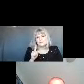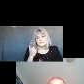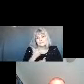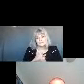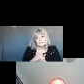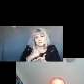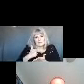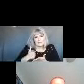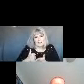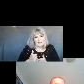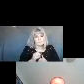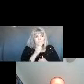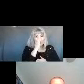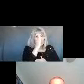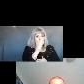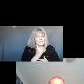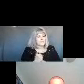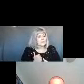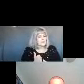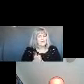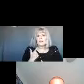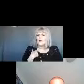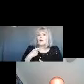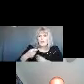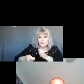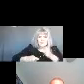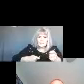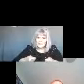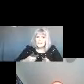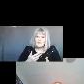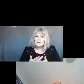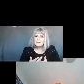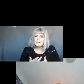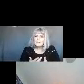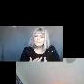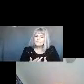sit? Hy het regeer, hy is nou koning.